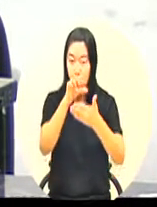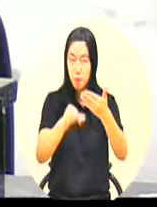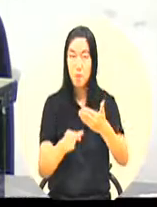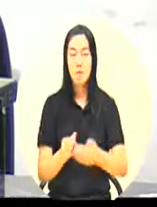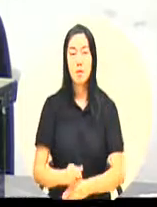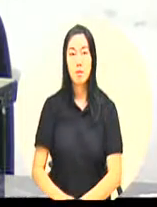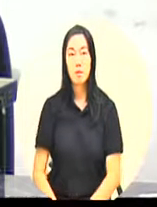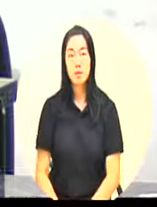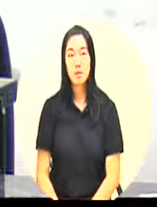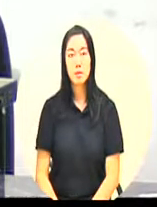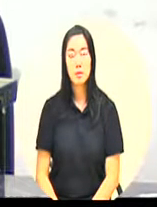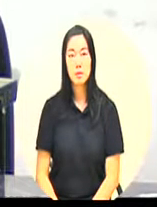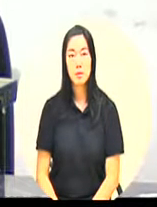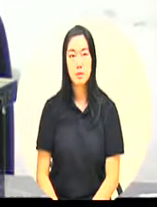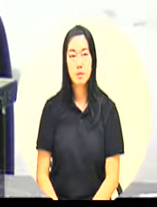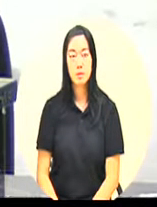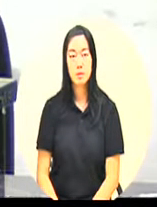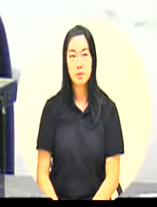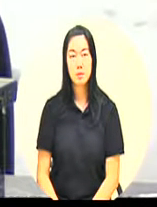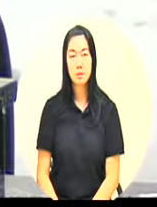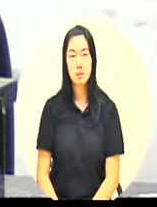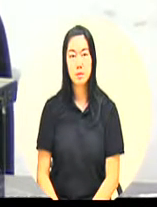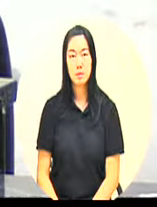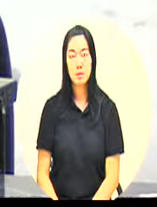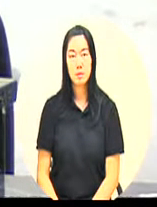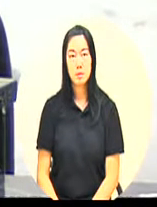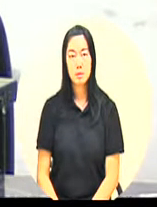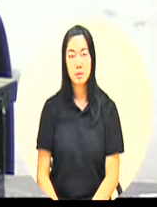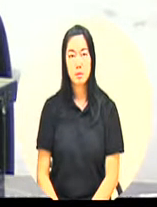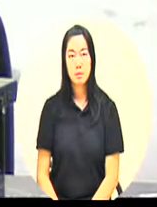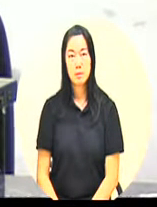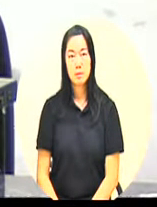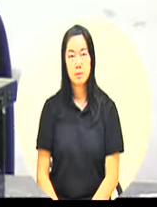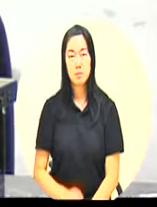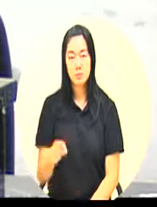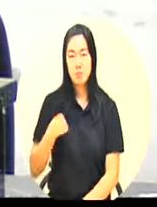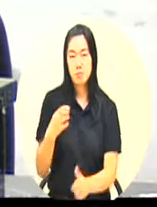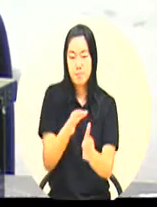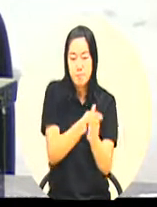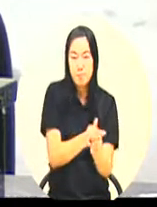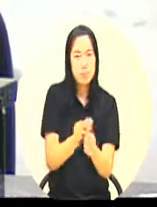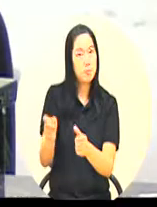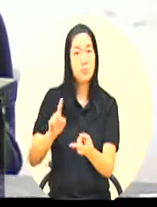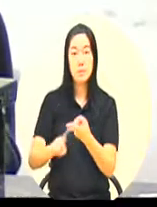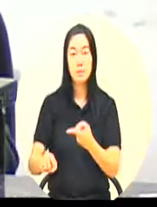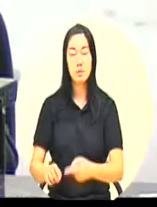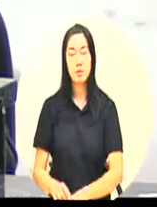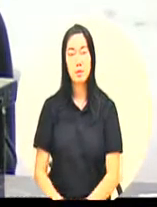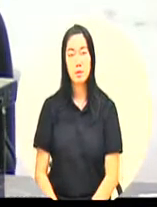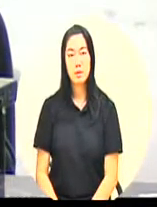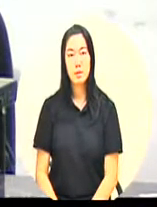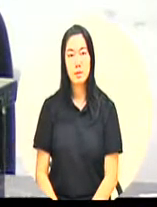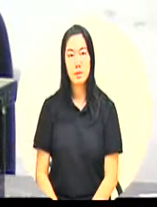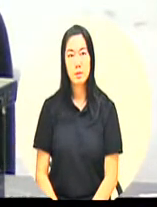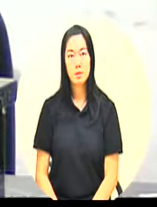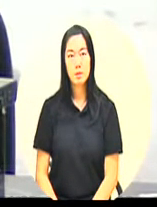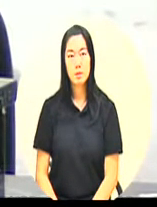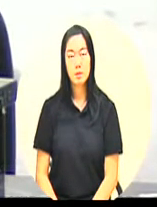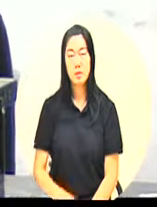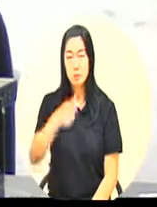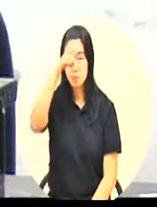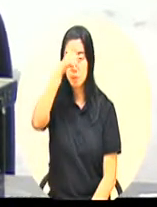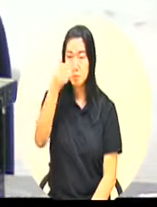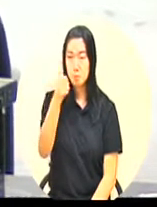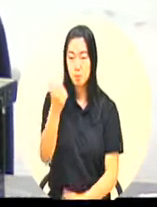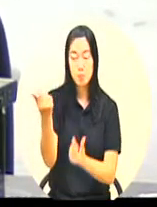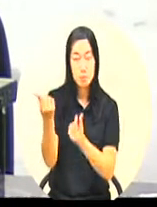想不应该这么的局限性。那如这个黄少麟议员